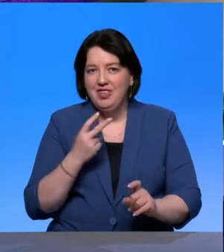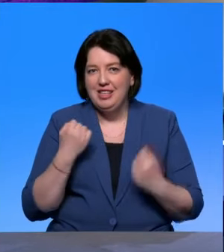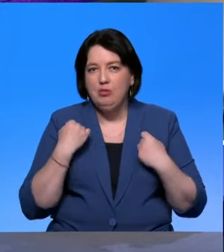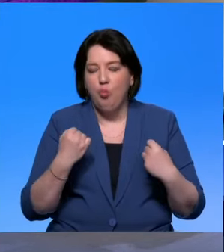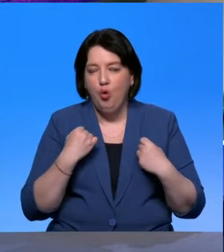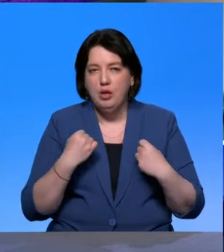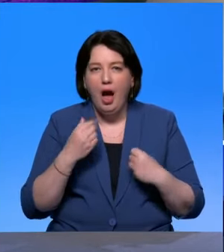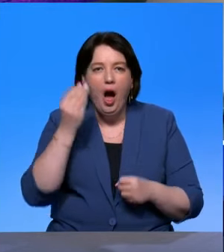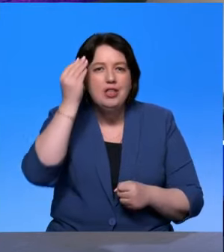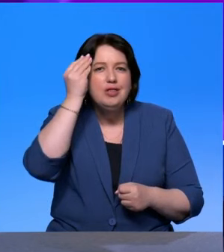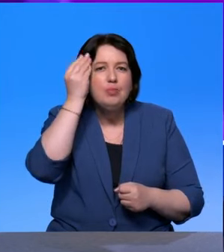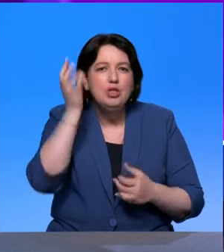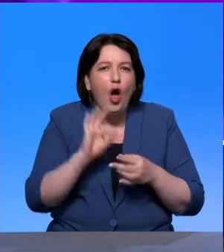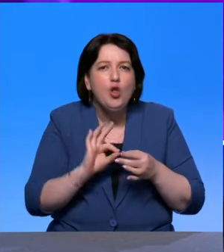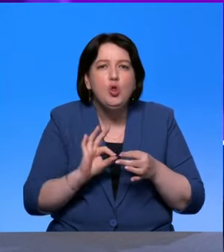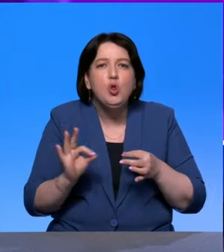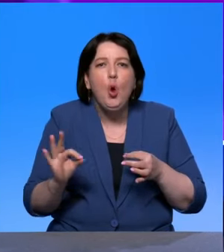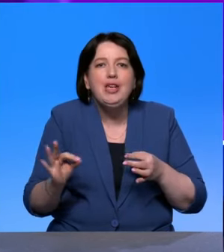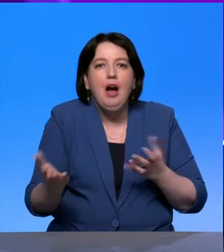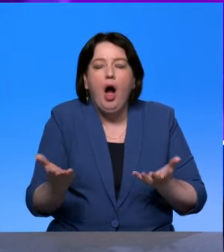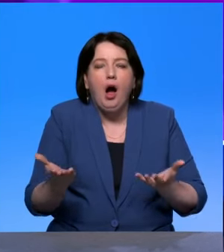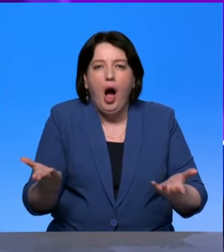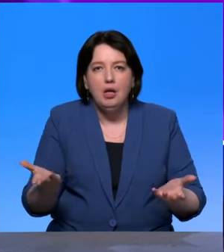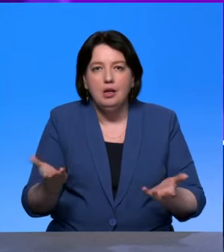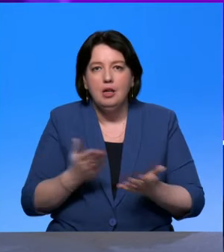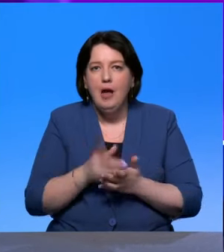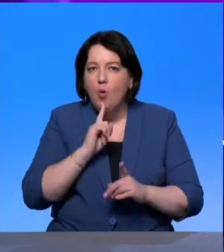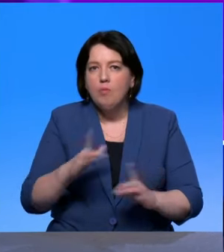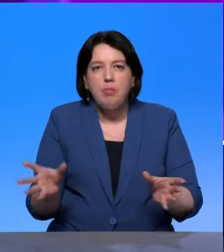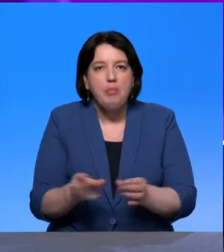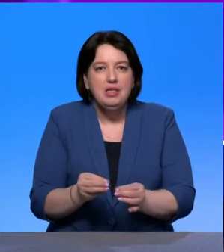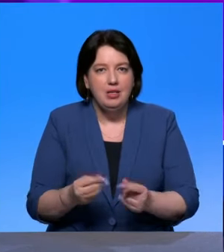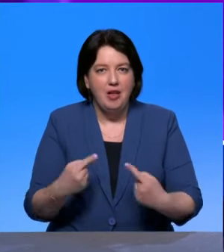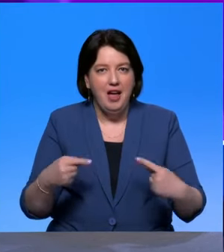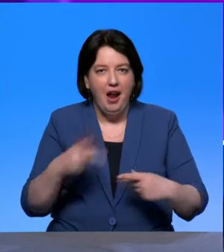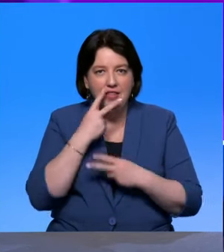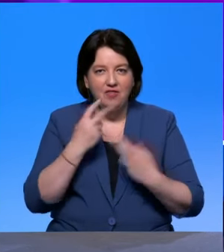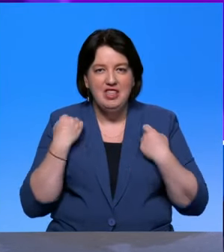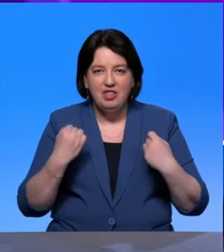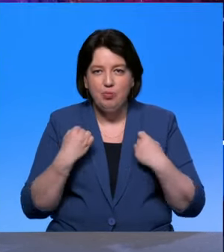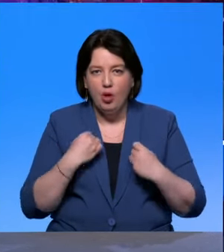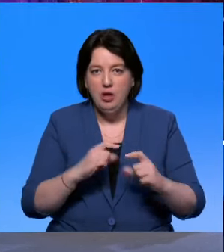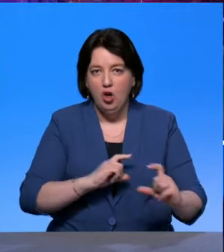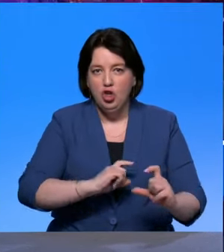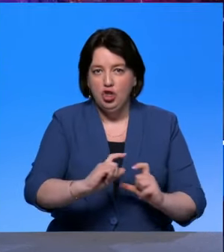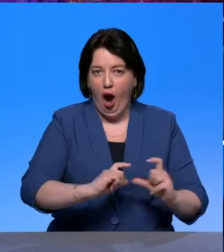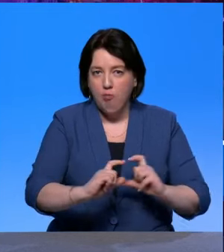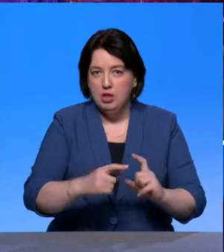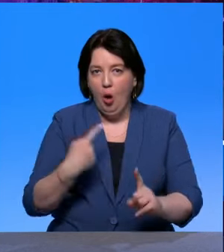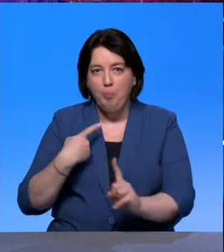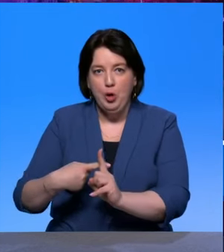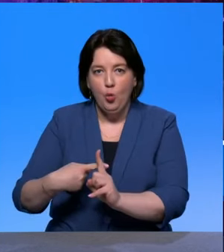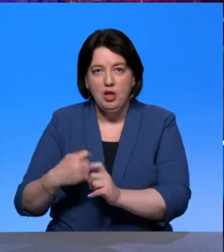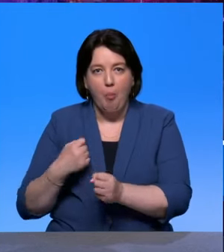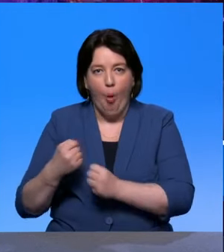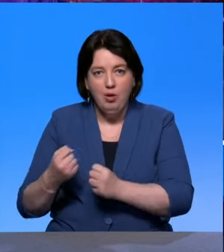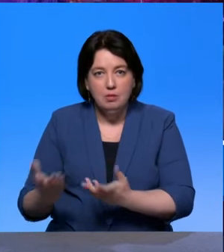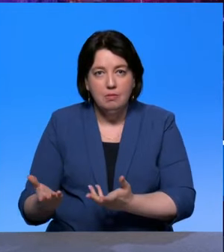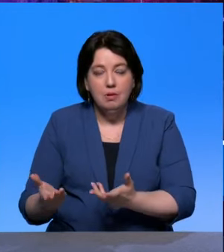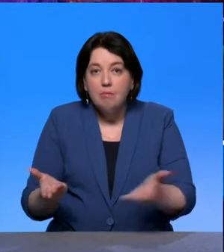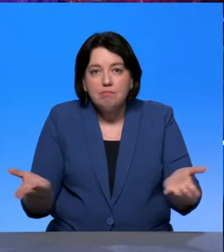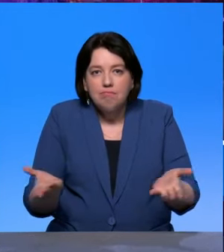двух таких как бы дисциплин разных? Боксирование и шахматы. А вот понимаете, а там, знаете, соревнования. Вот